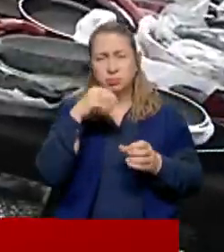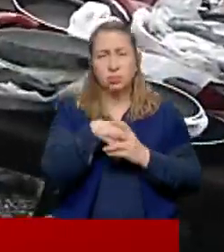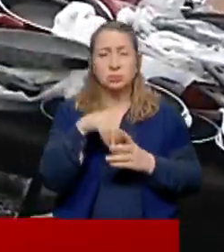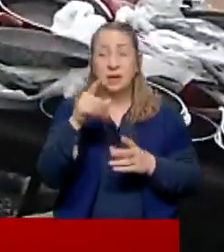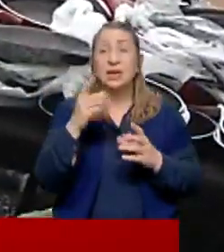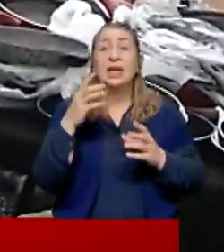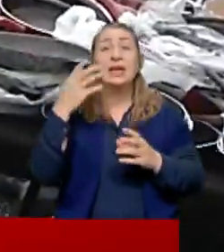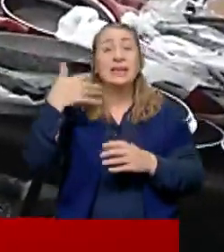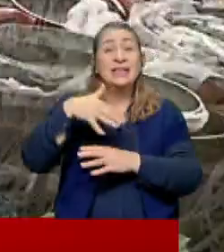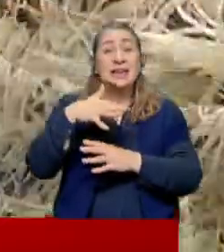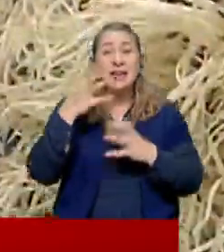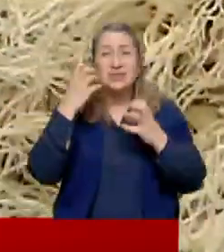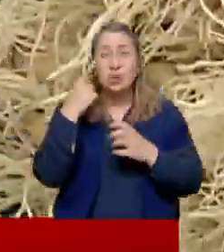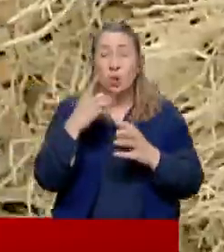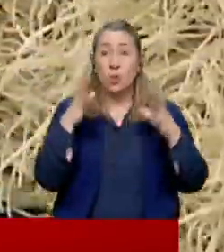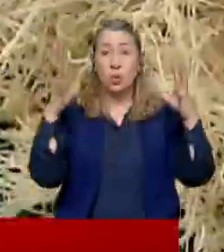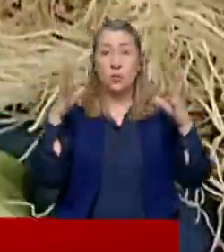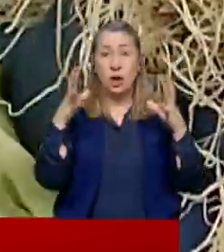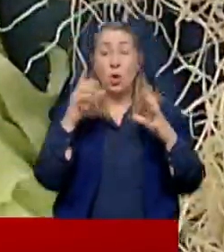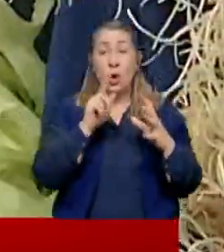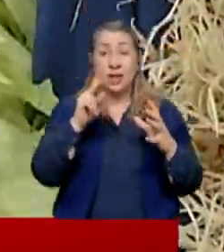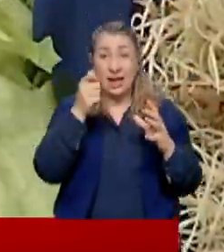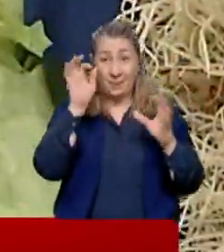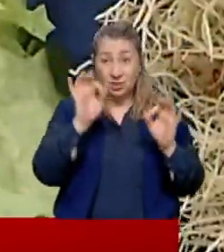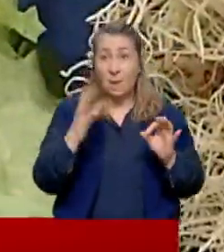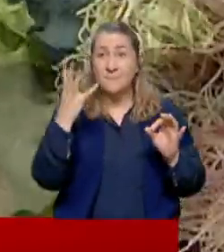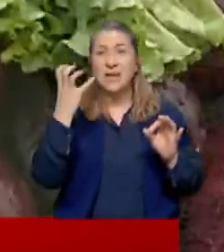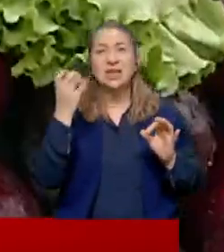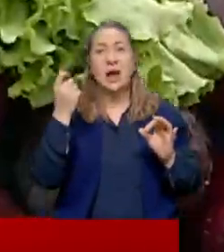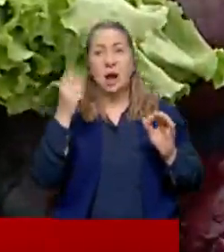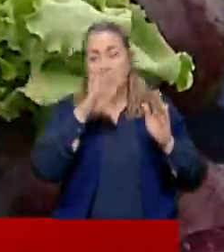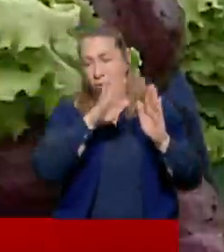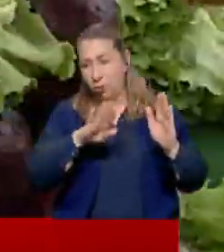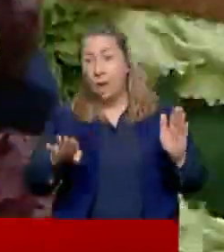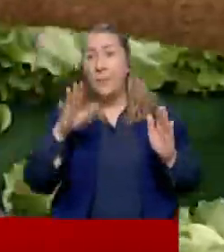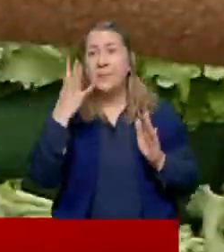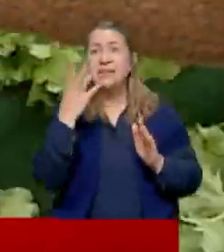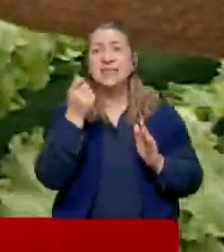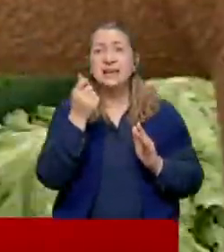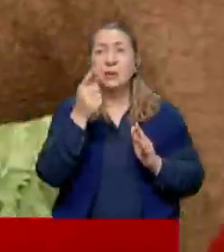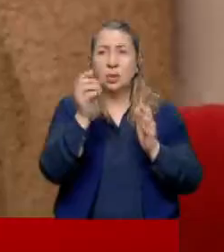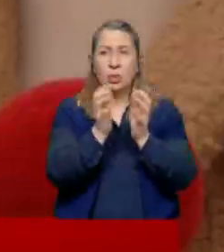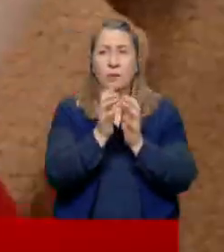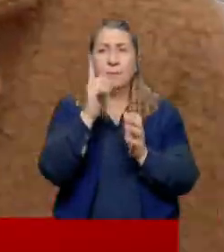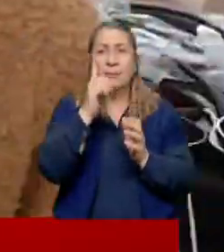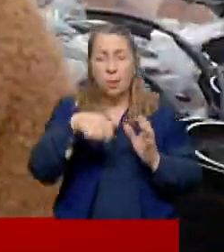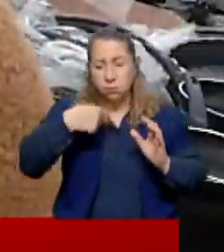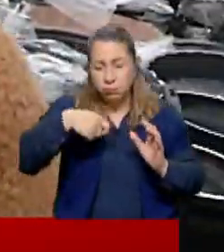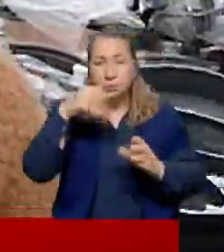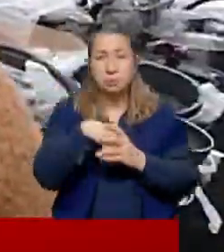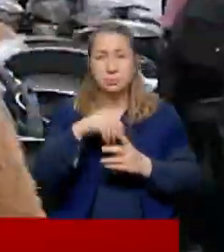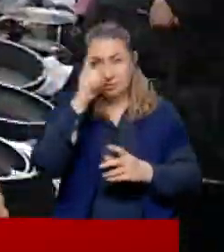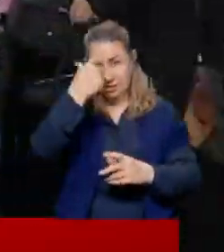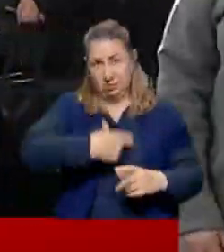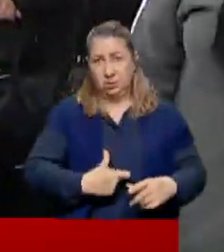pazarda kılıcın fiyatı boyutlarına göre 17 liradan başlıyor 5 liraya kadar düşüyor Ama 5 lira alın boyutu sadece bir